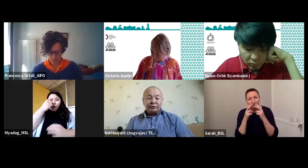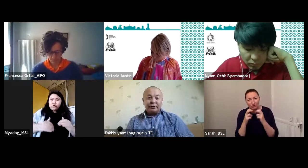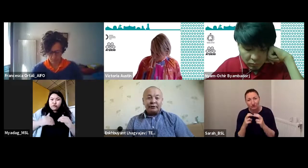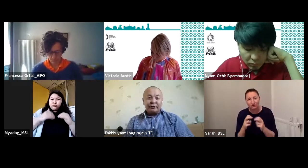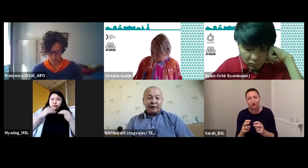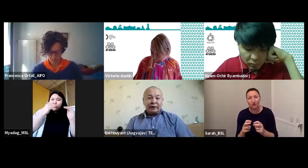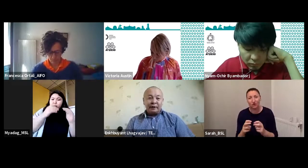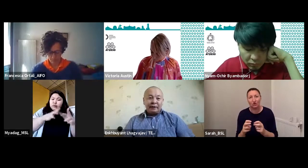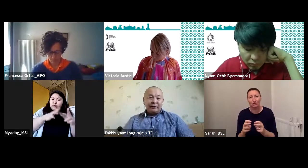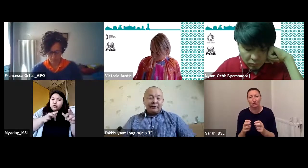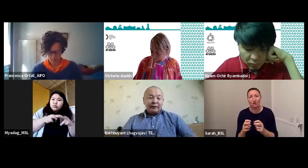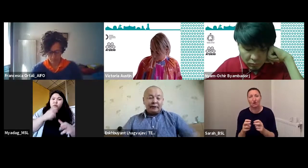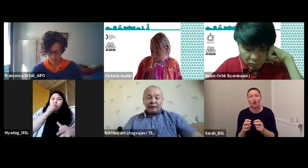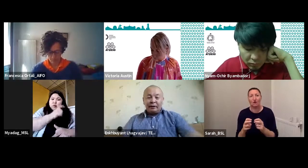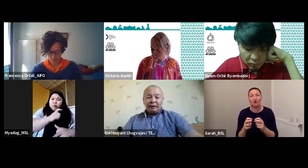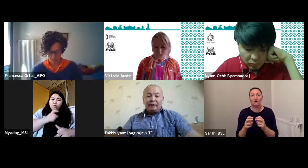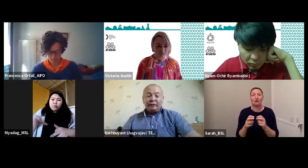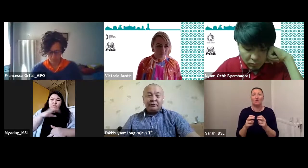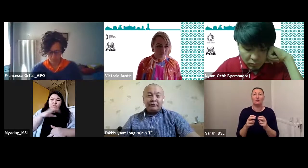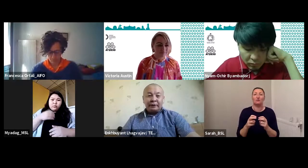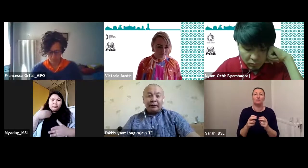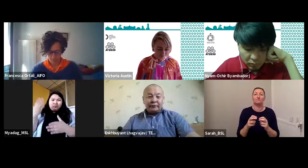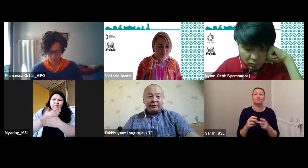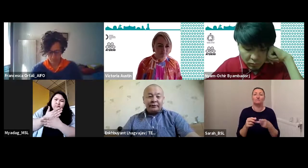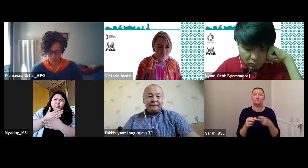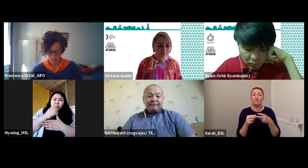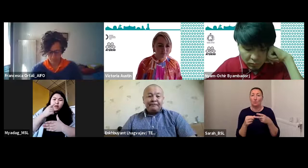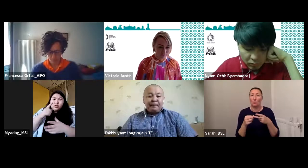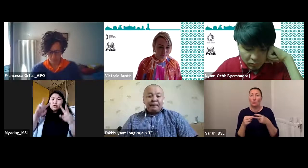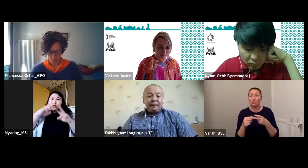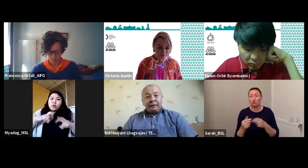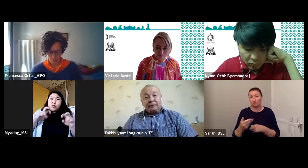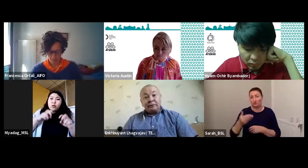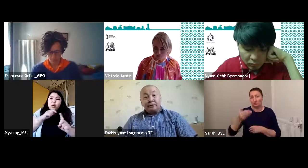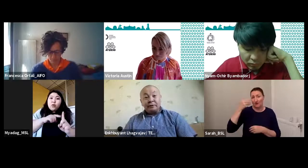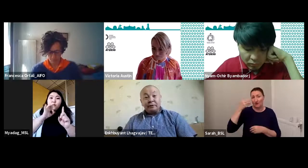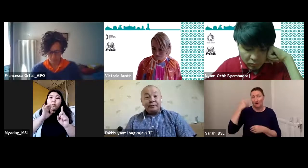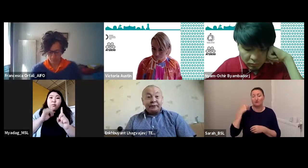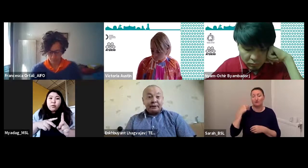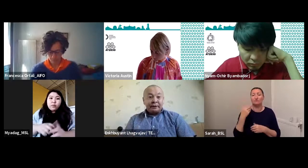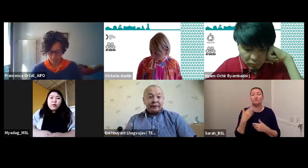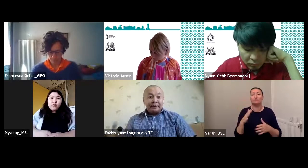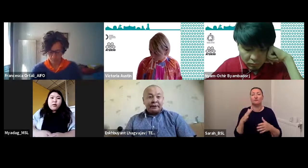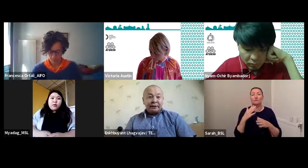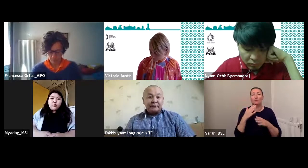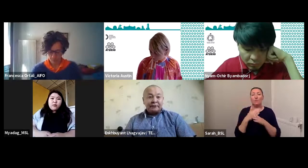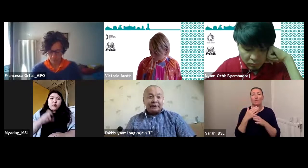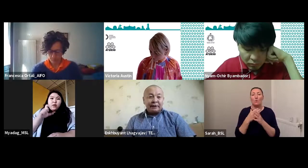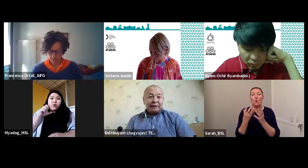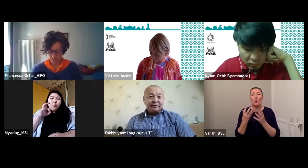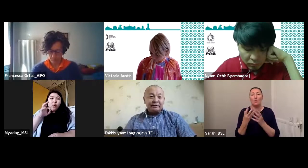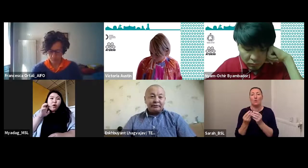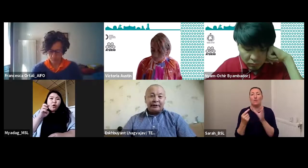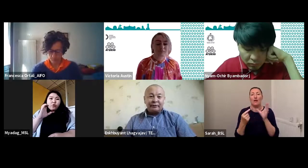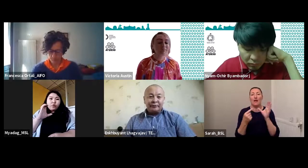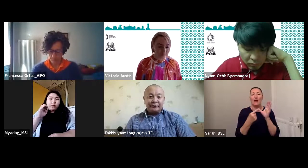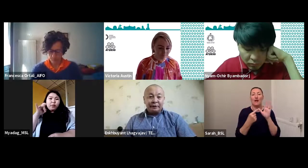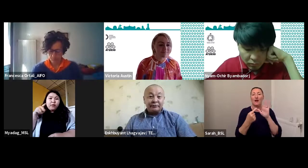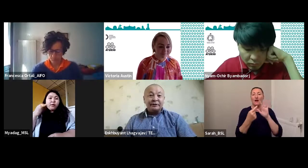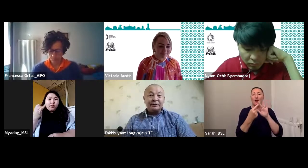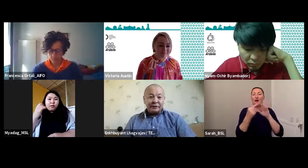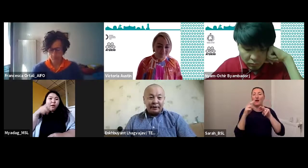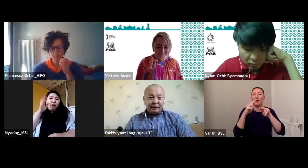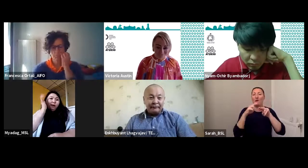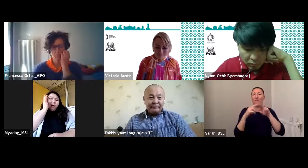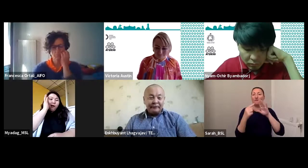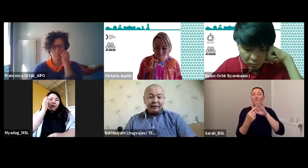хүмүүс дээр тулгарч байгаа энэ судалгааг бол одоо Ulaanbaatar гэдэг энэ аргачлалаар энэ судалгааг бол бид нар